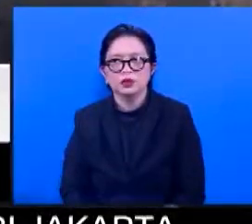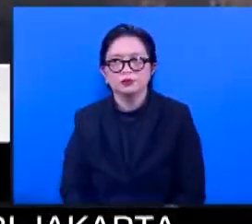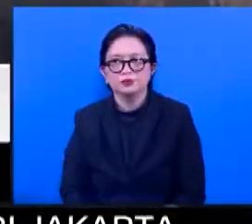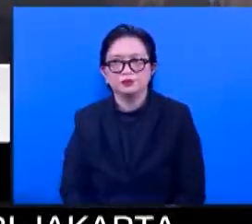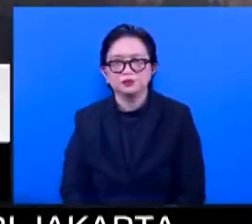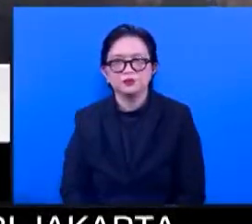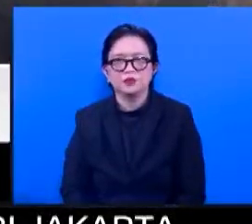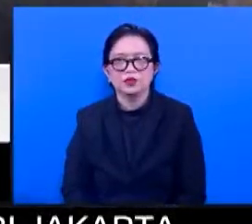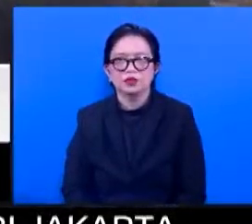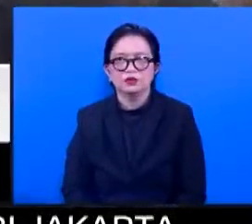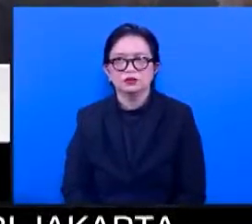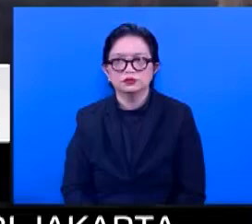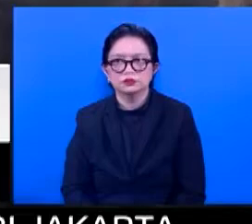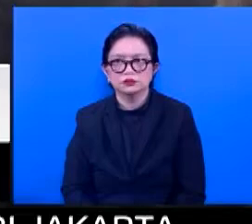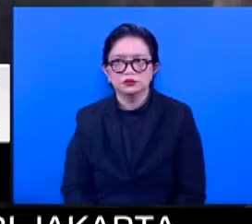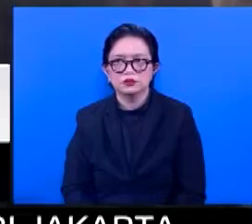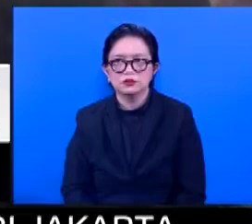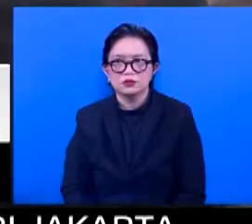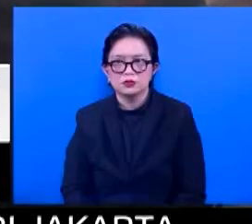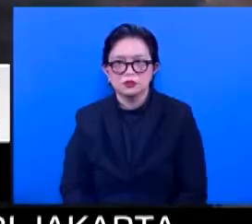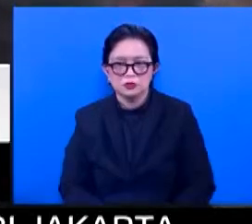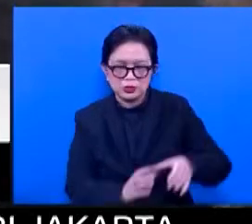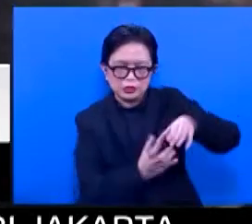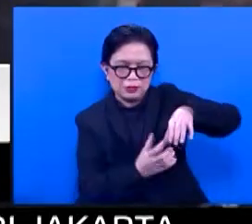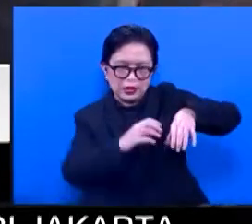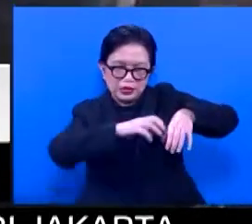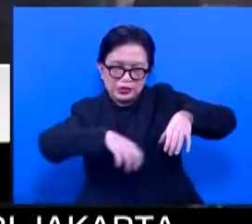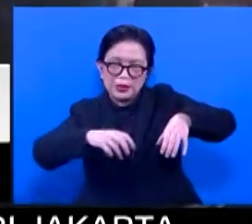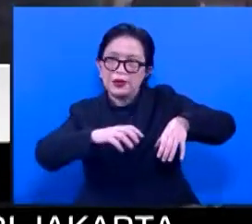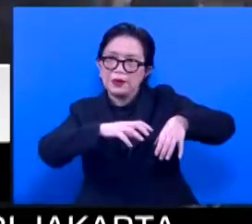Kenapa? Hancur semua entar. Oh.